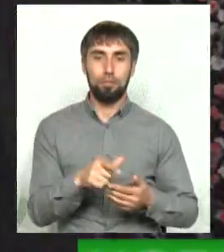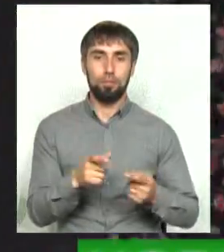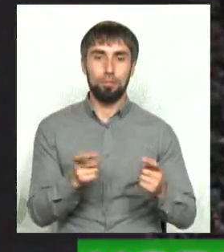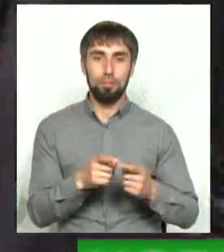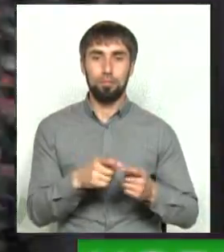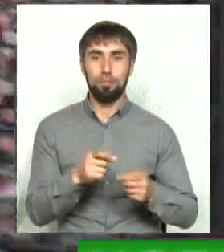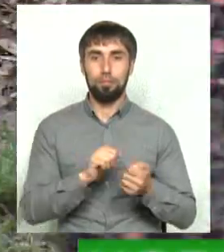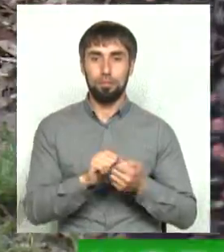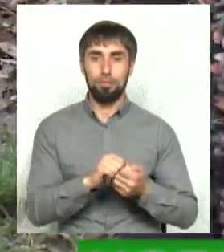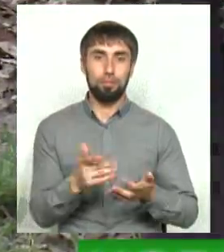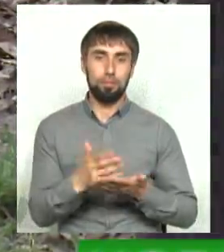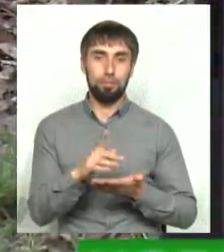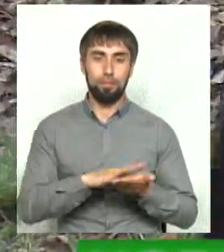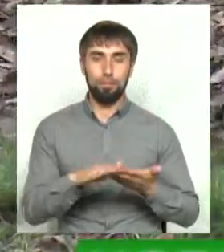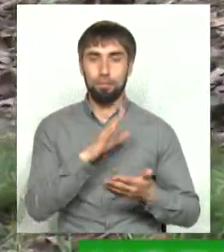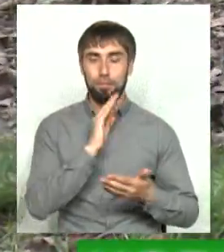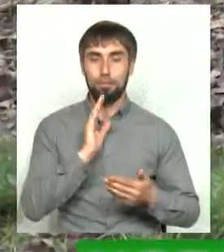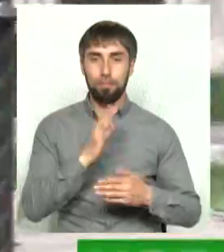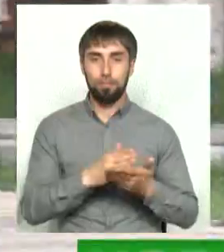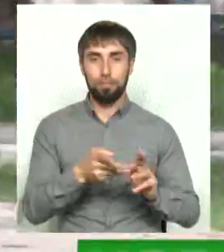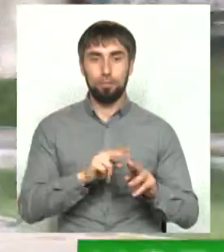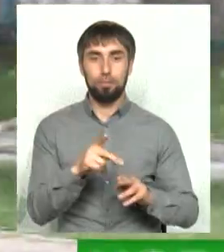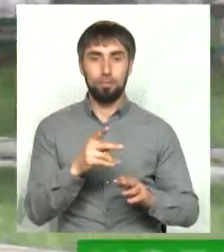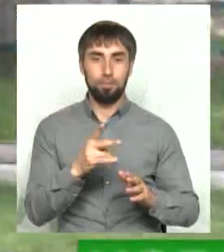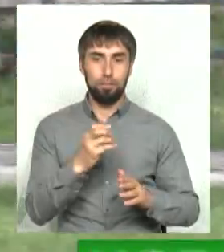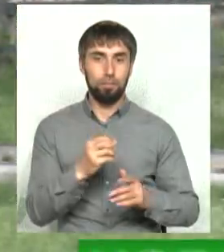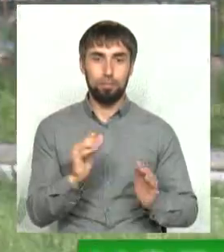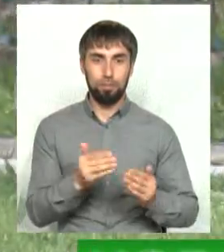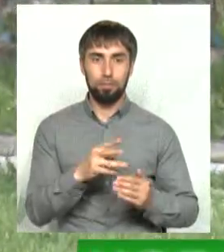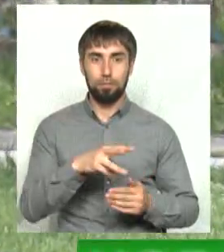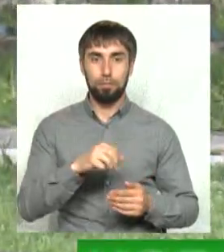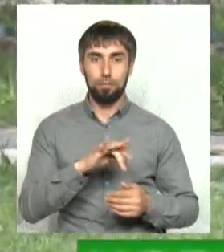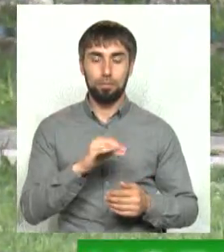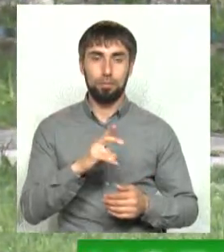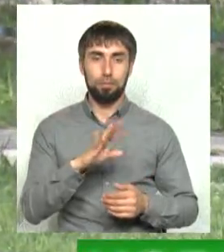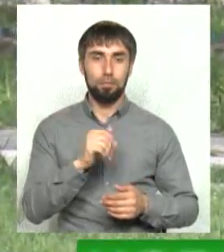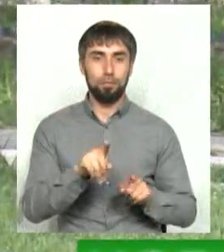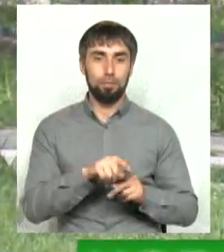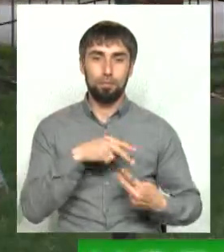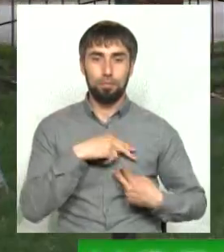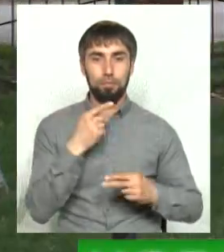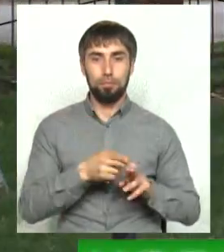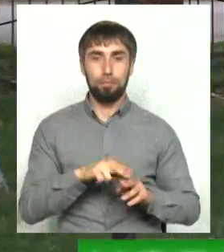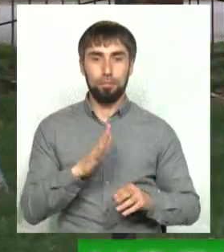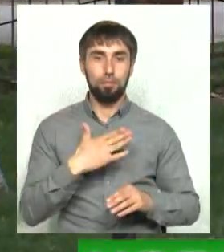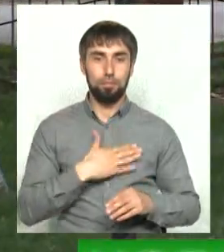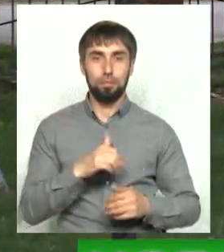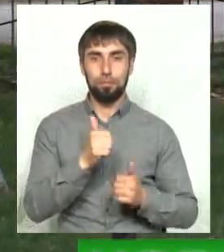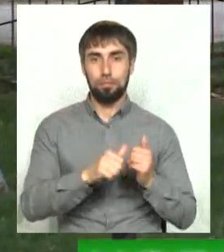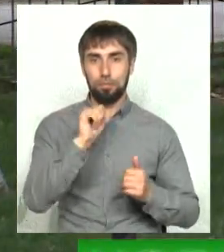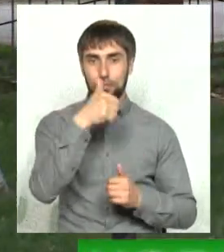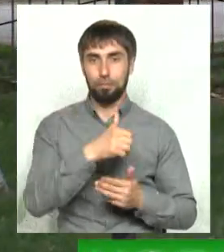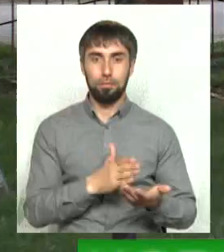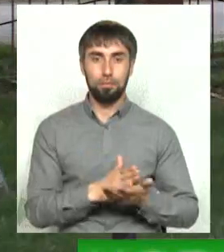мусор, подмести – фронт работ для женской половины тоже не маленький. Впрочем, для Мадины Боковой такой труд в удовольствие. Каждый год выходим